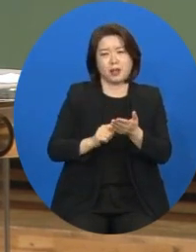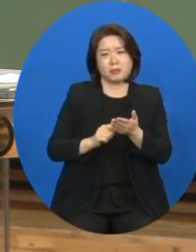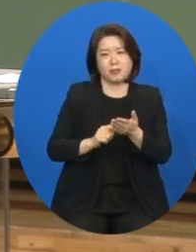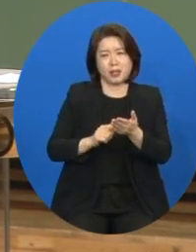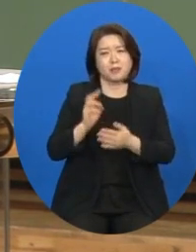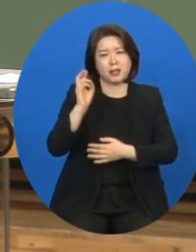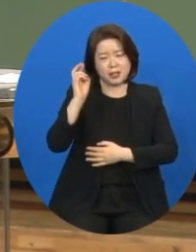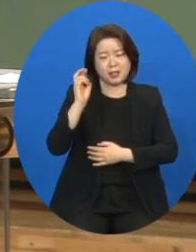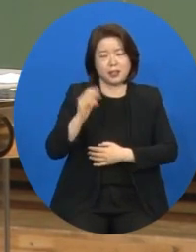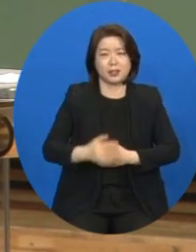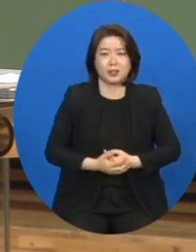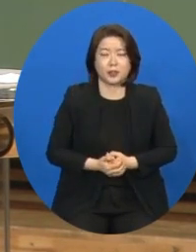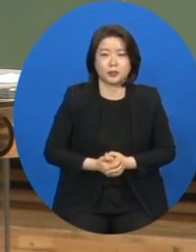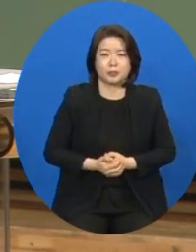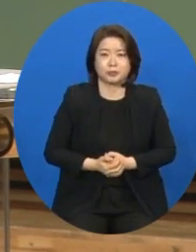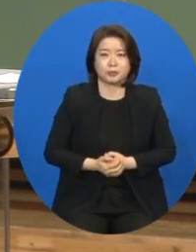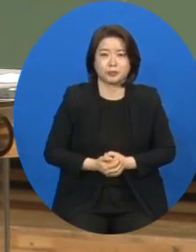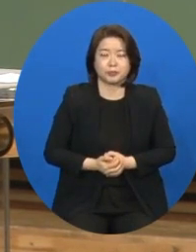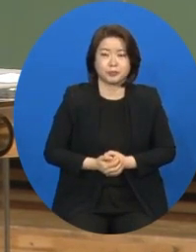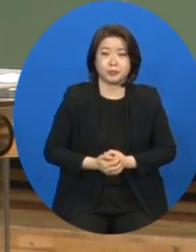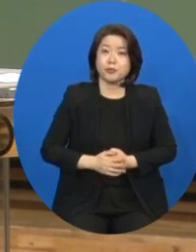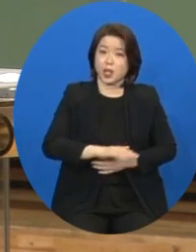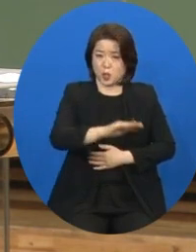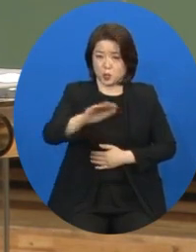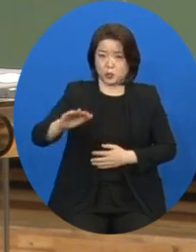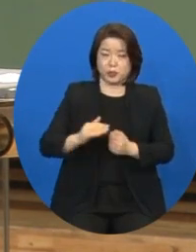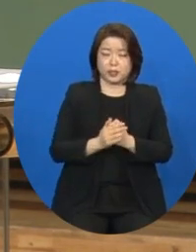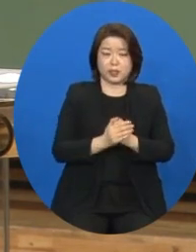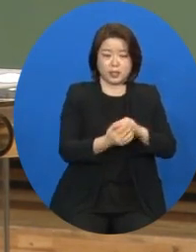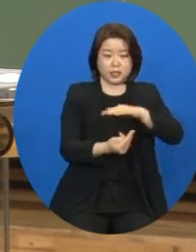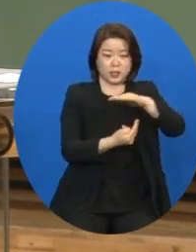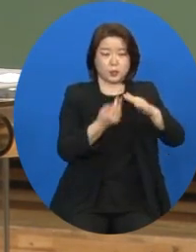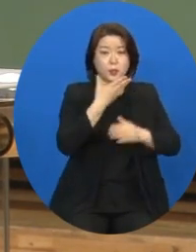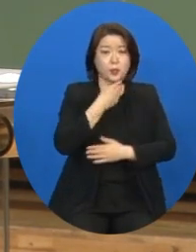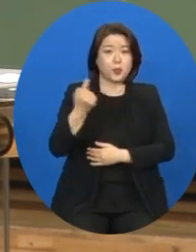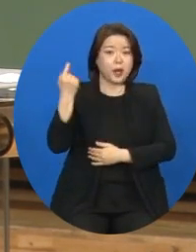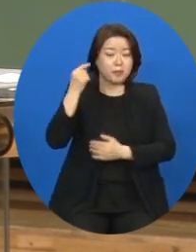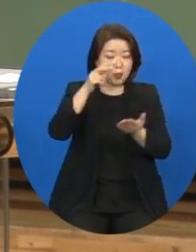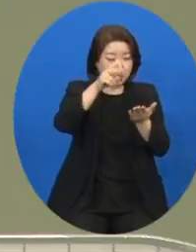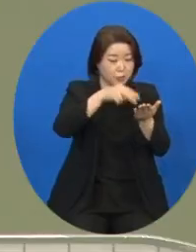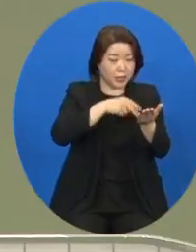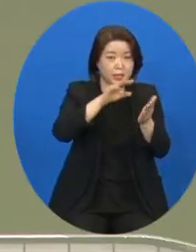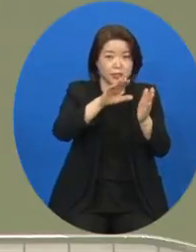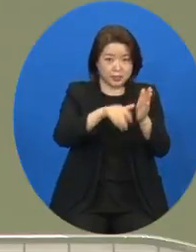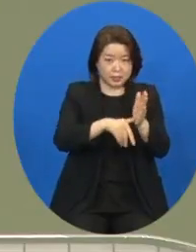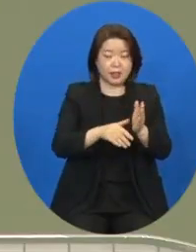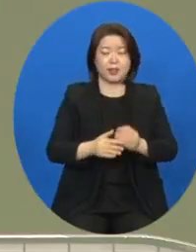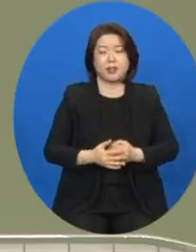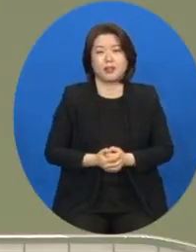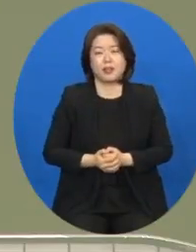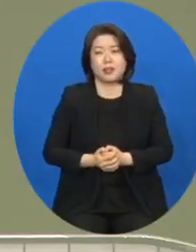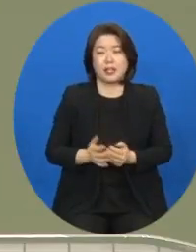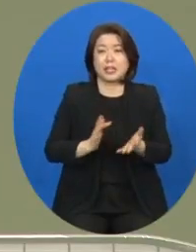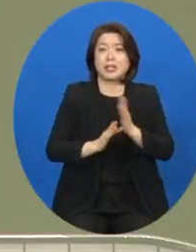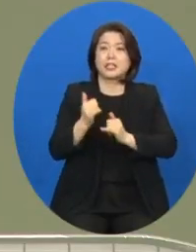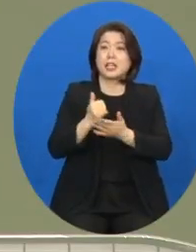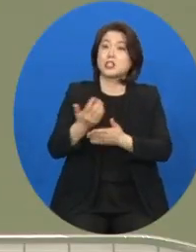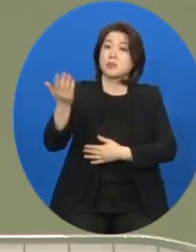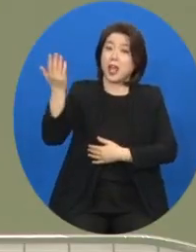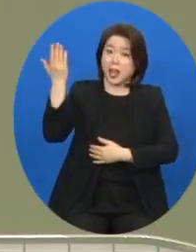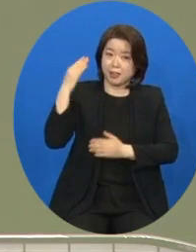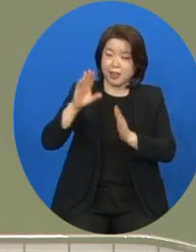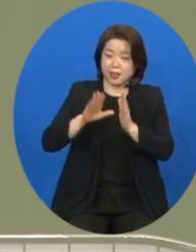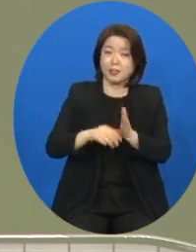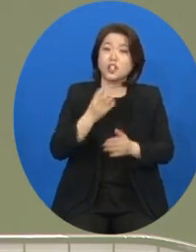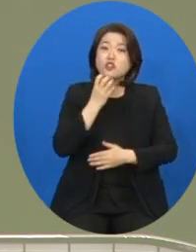오죽하겠습니까? 그러나 우리가 요한복음을 읽으면서 알다시피 예수님 당시 때